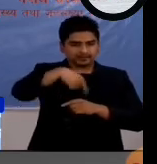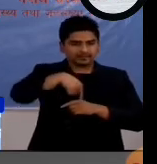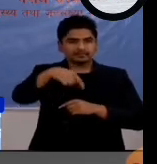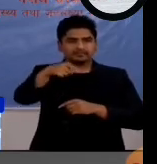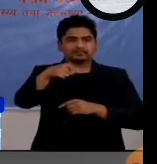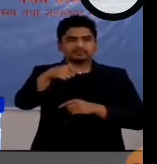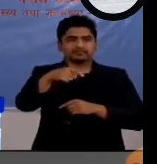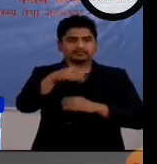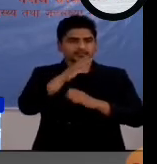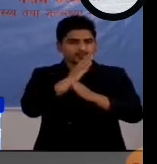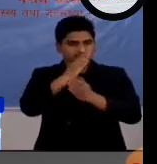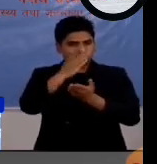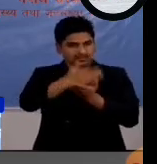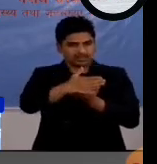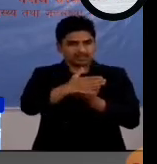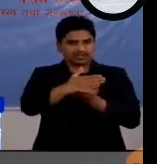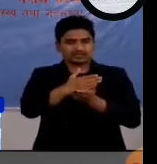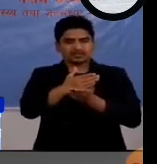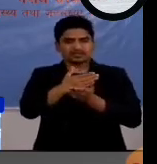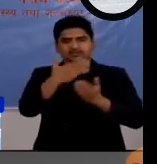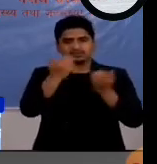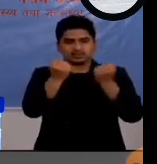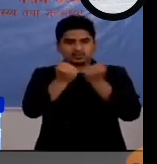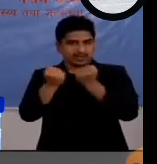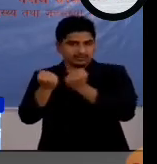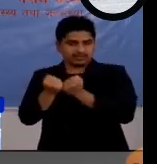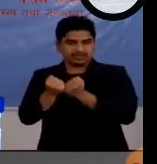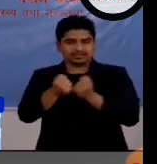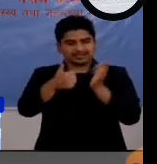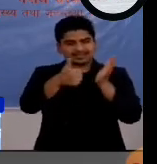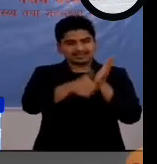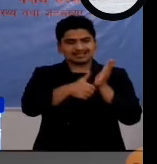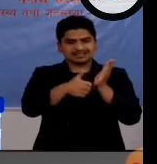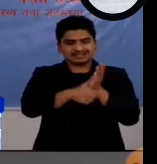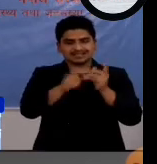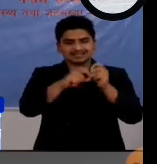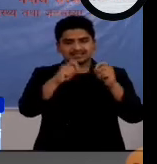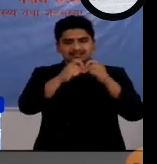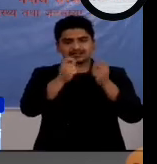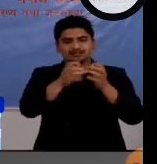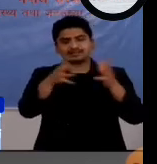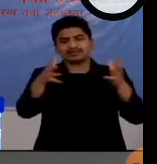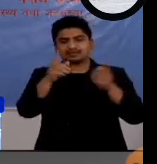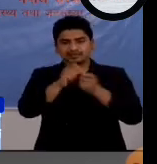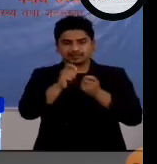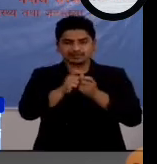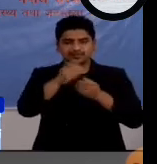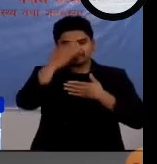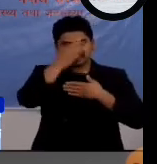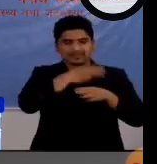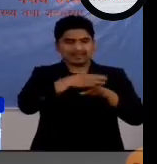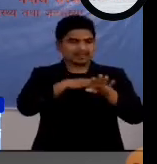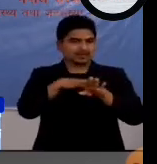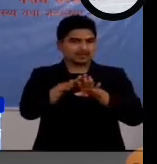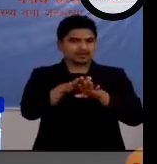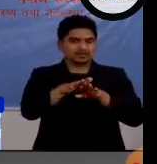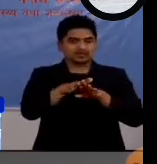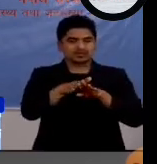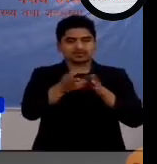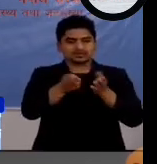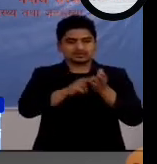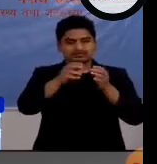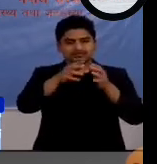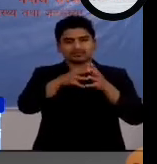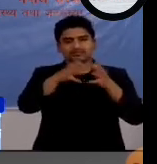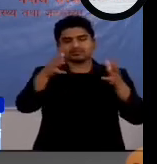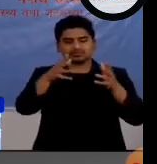आवत जावत रोक्ने, लकडाउनको स्थिति, टेस्टिङको दायरा बढाउने, संक्रमित व्यक्तिहरूको